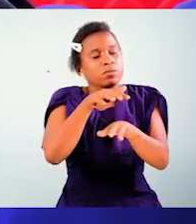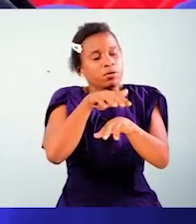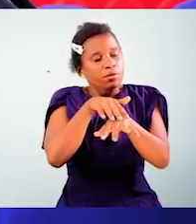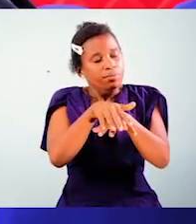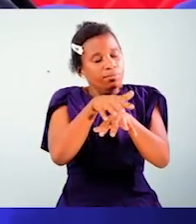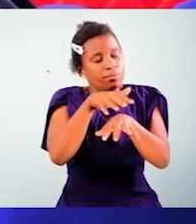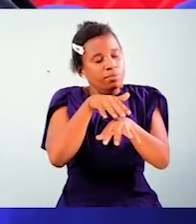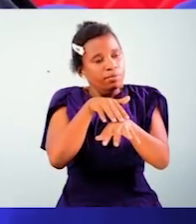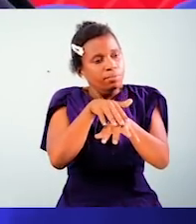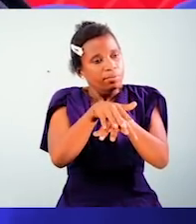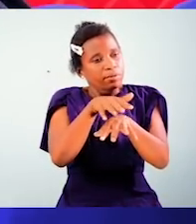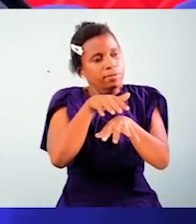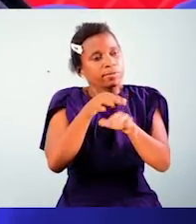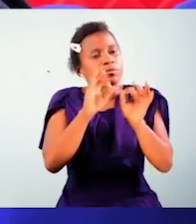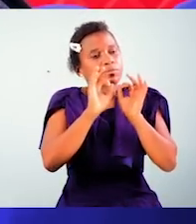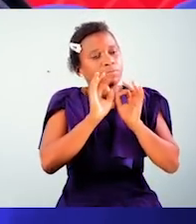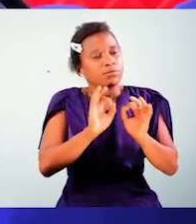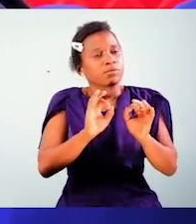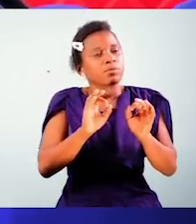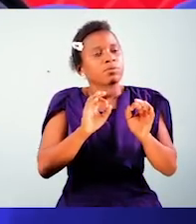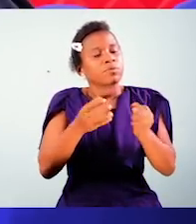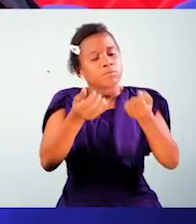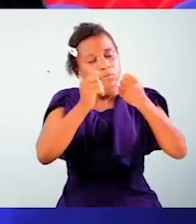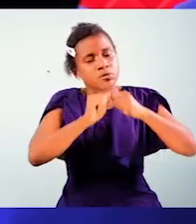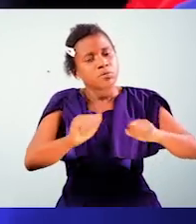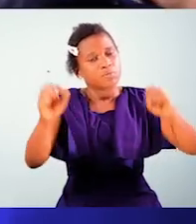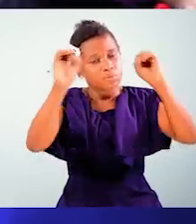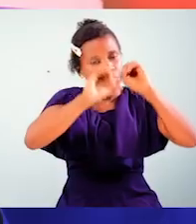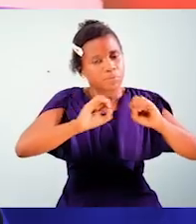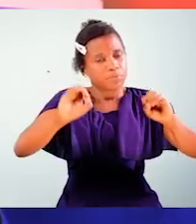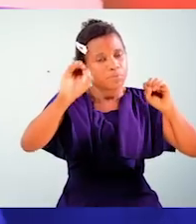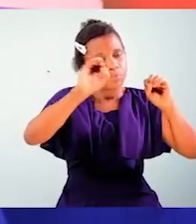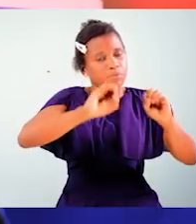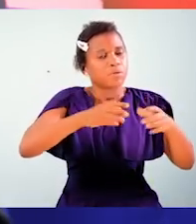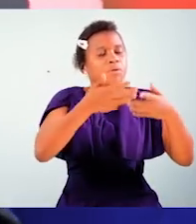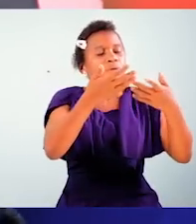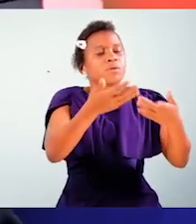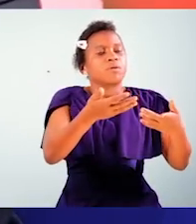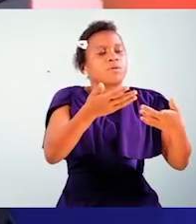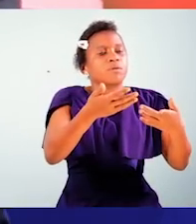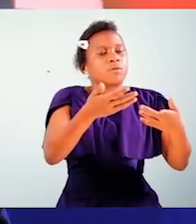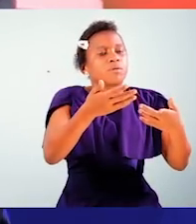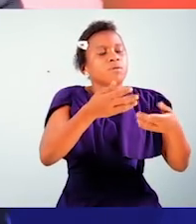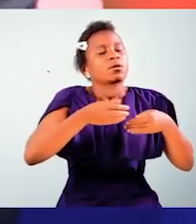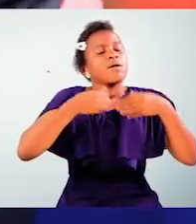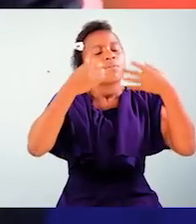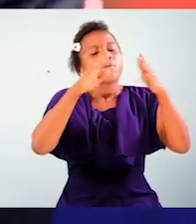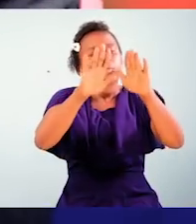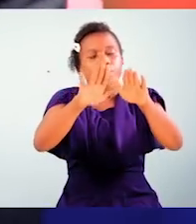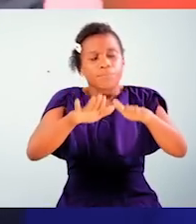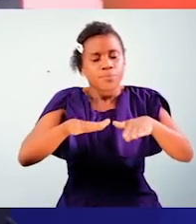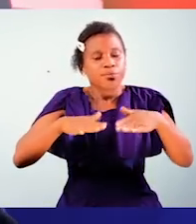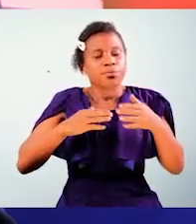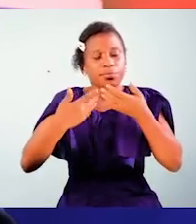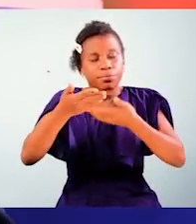hajatekeleza. Unapoenda kutoa hiyo taarifa tena, yeye anaenda kumpeleka bungeni, bunge